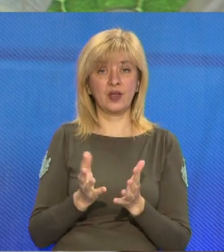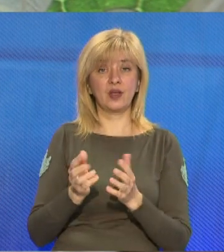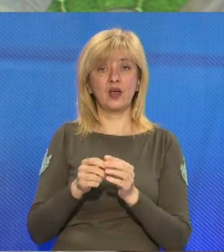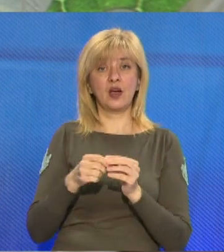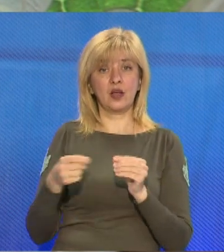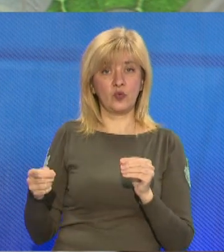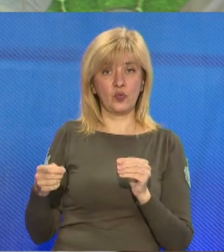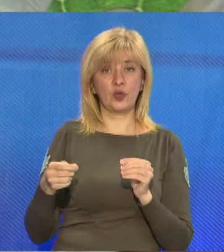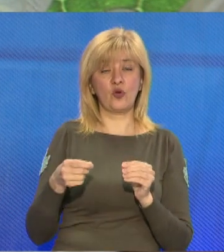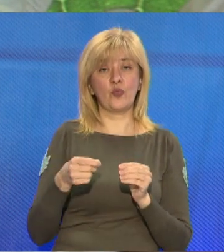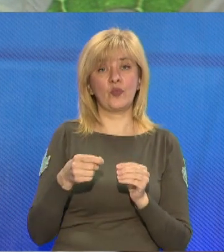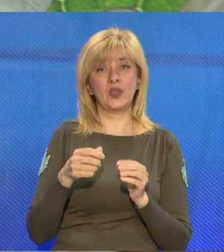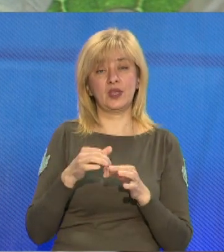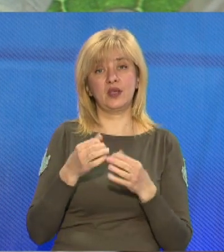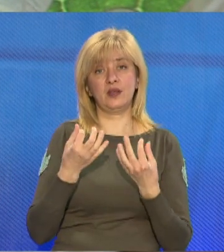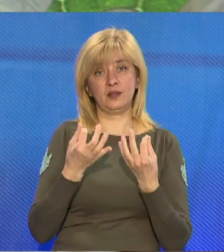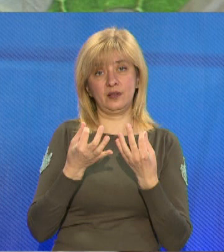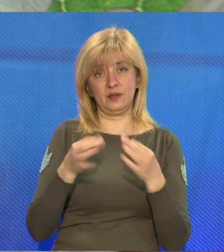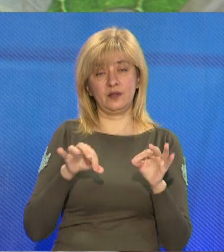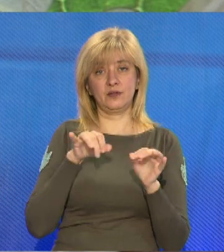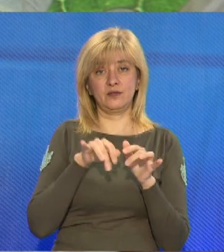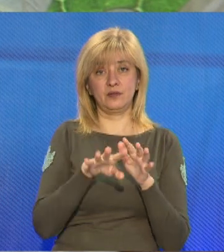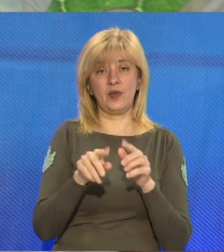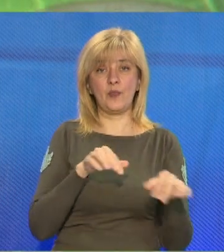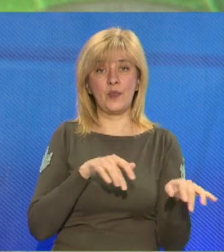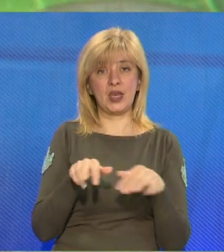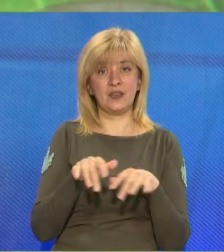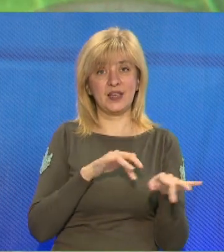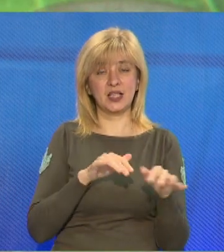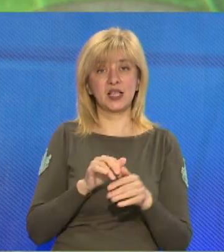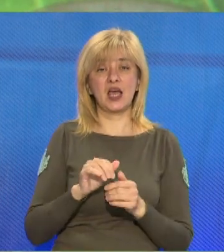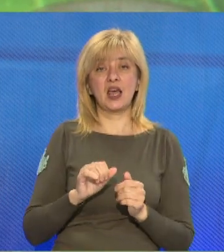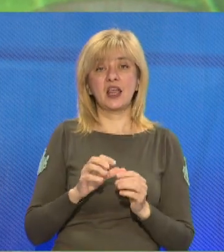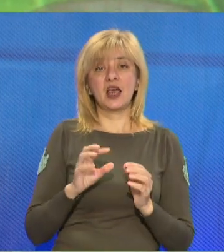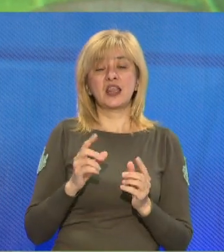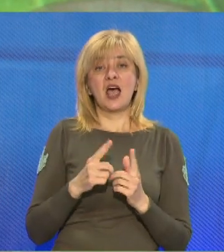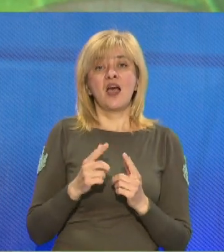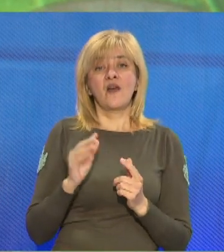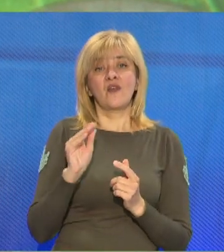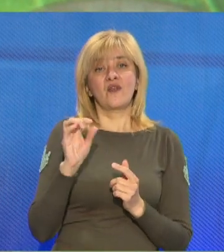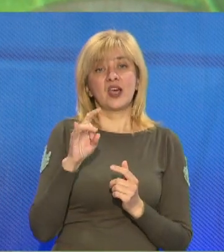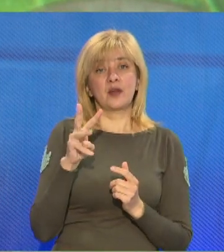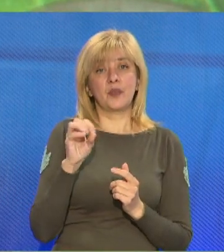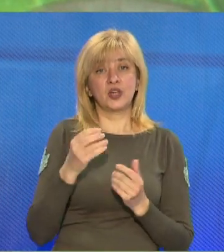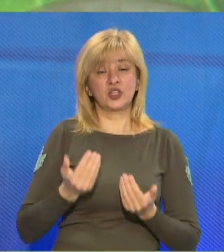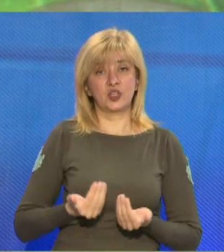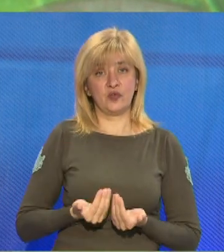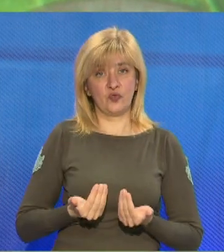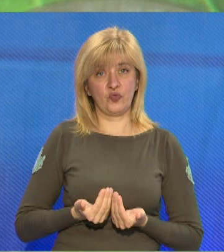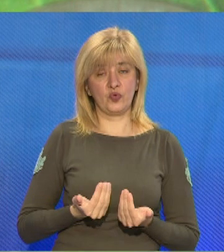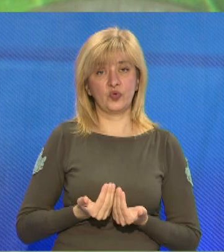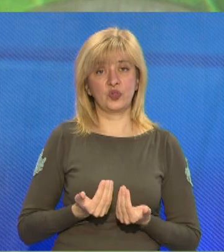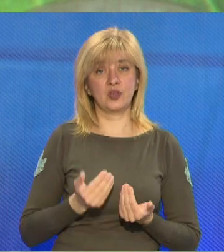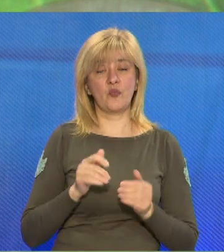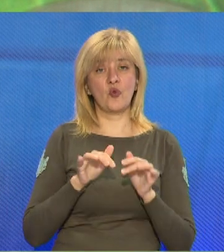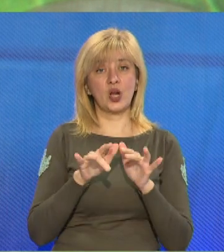заглушку, и они будут спокойно себе вот здесь передвигаться. На ферме живут степовые мурашы-жняцы, которые у белорусской природе